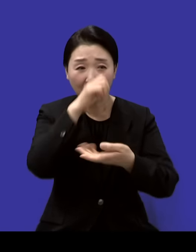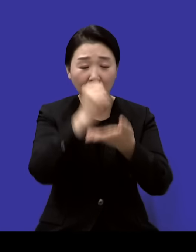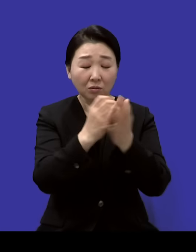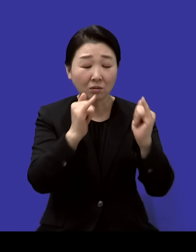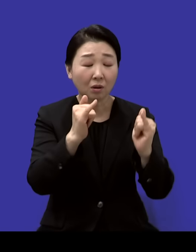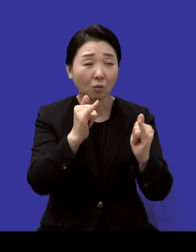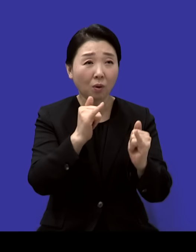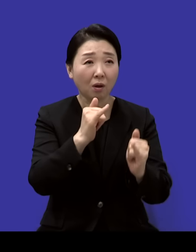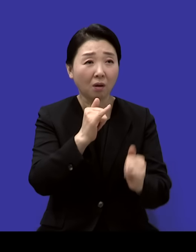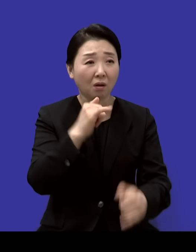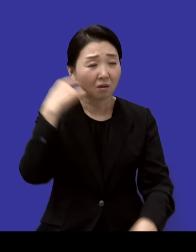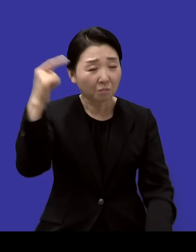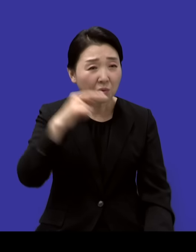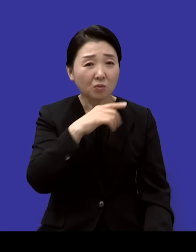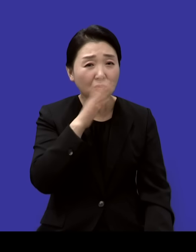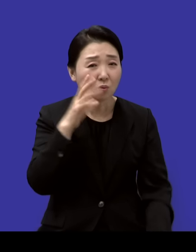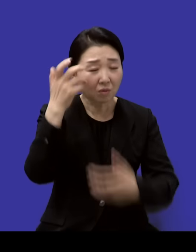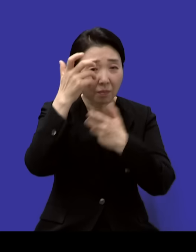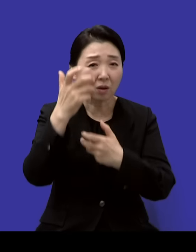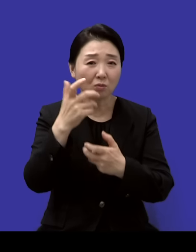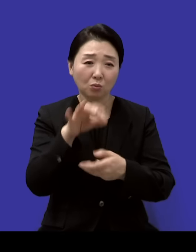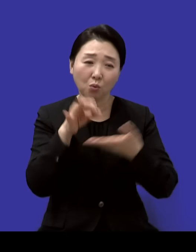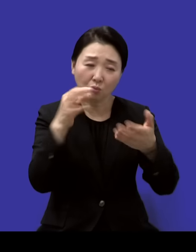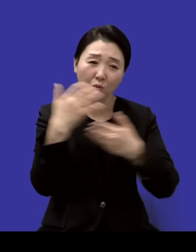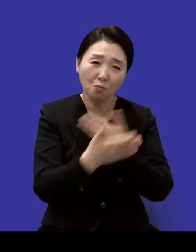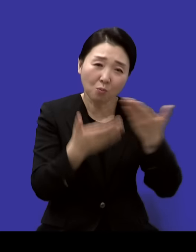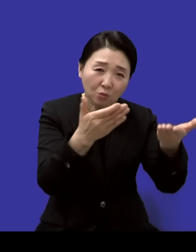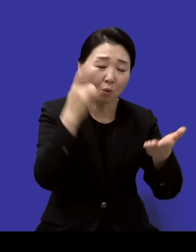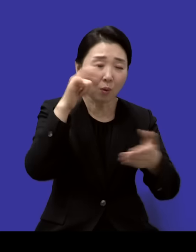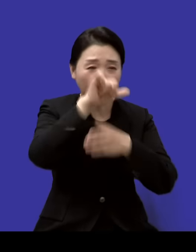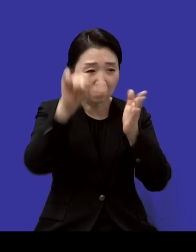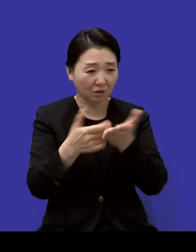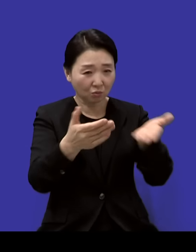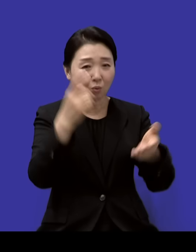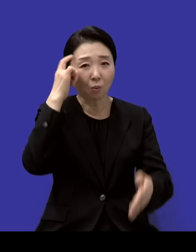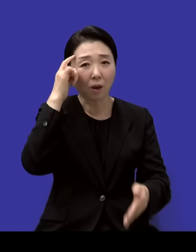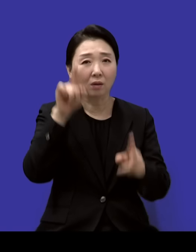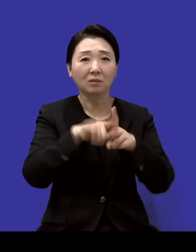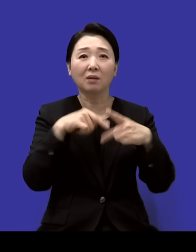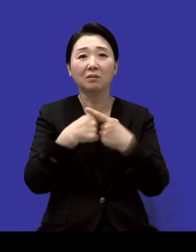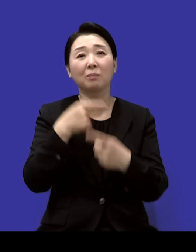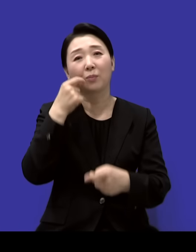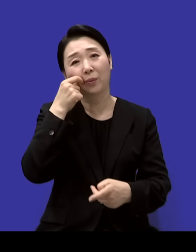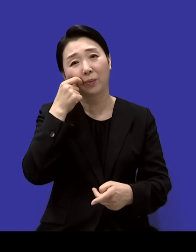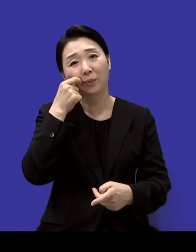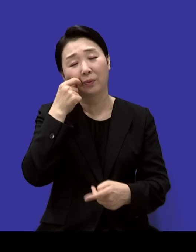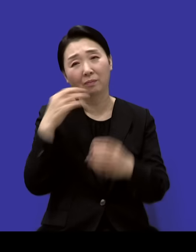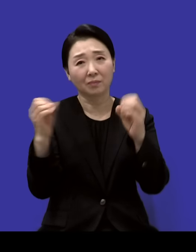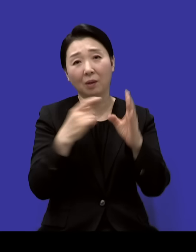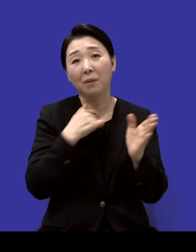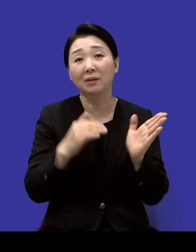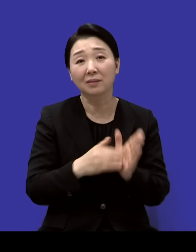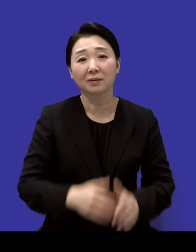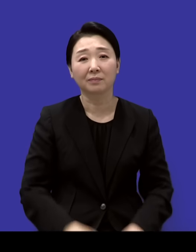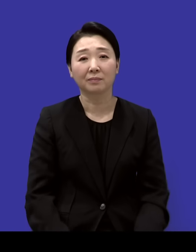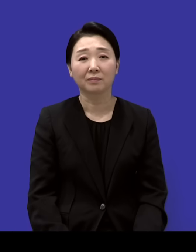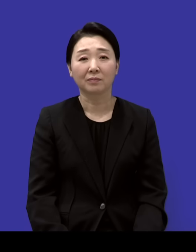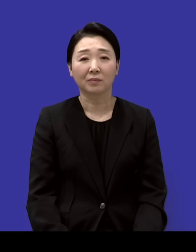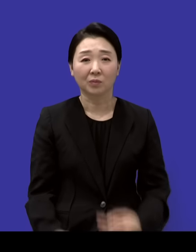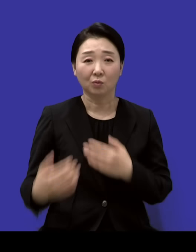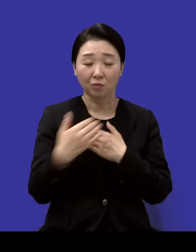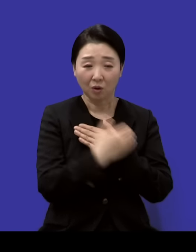미친 노인네한테 빠져서 몸도 갖다 바치고 돈도 갖다 바치고 저 인생을 다 갖다 바칠까 도저히 이해가 안 된다라는 얘기를 많이 나누는데 네. 우리가 이